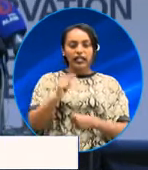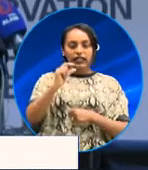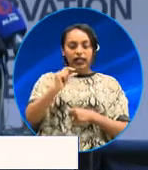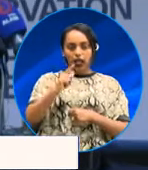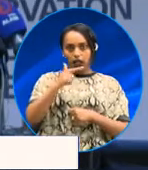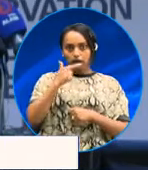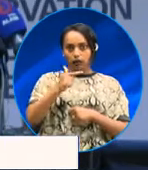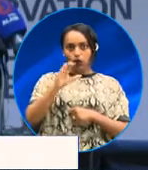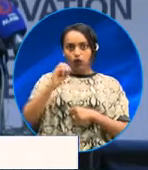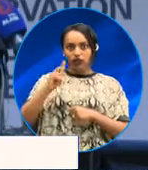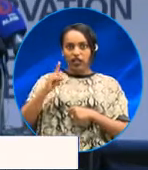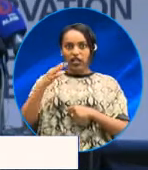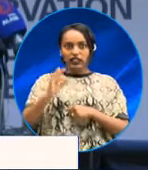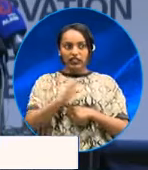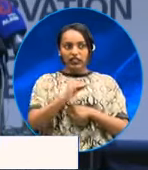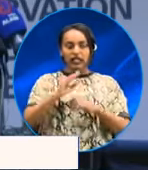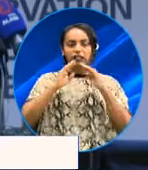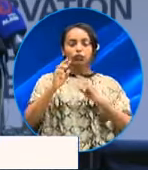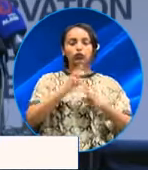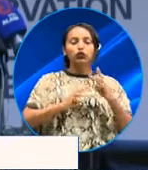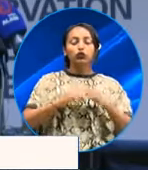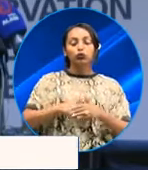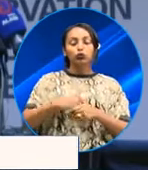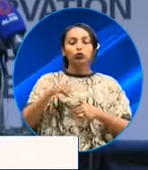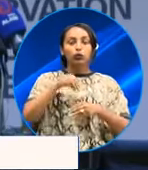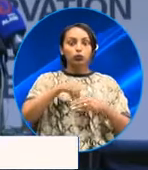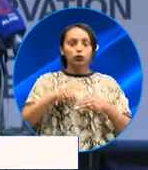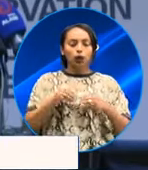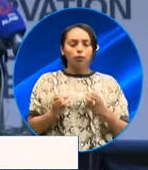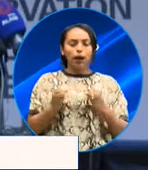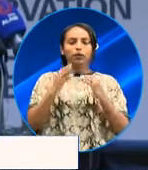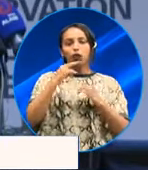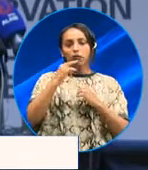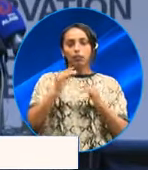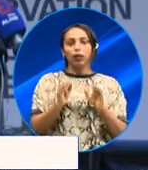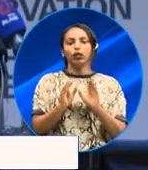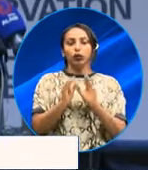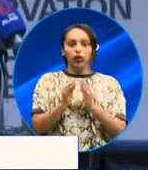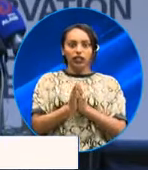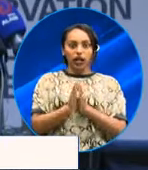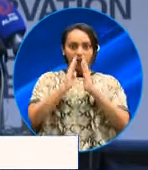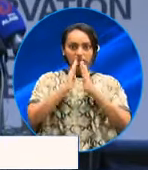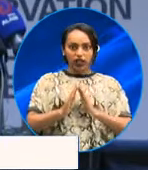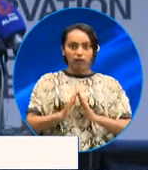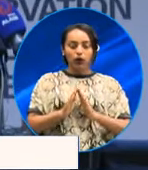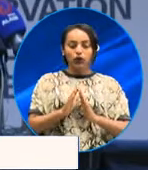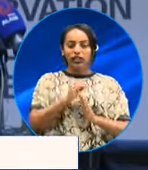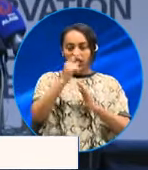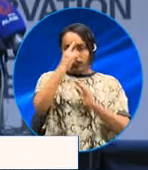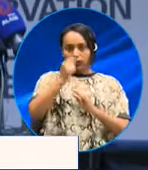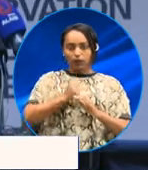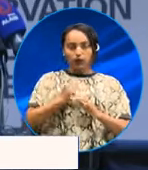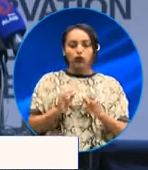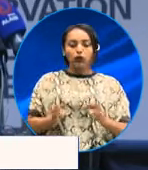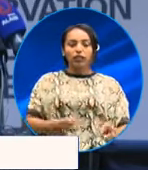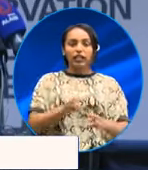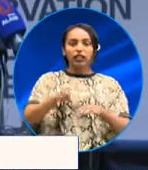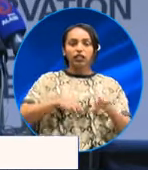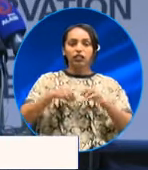ጥቃቅን ከሚባሉ የኮቪድ-19 እና የጸጥታ ችግሮች ውጪ ምርጫው በአብዛኛው በሚባል መልኩ በሰላማዊና ተአማኒ በሆነ